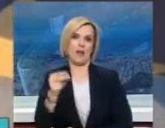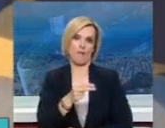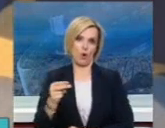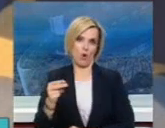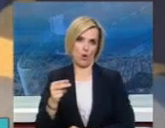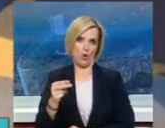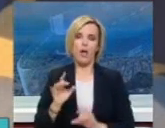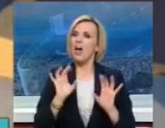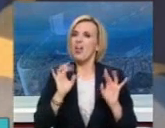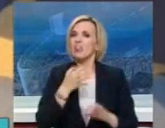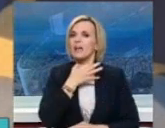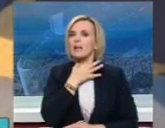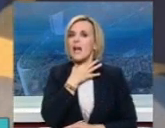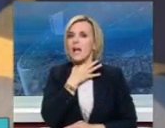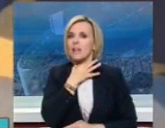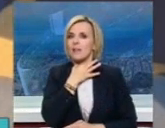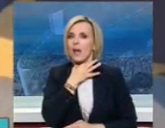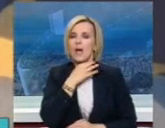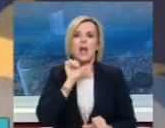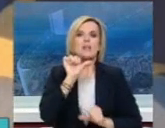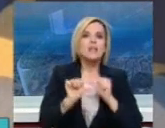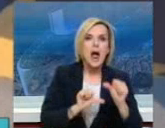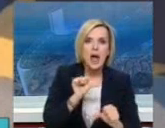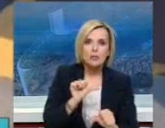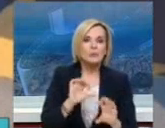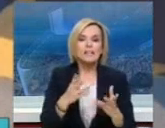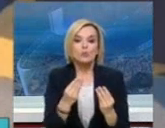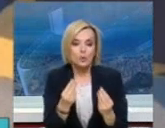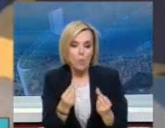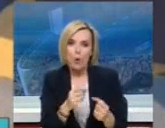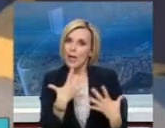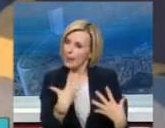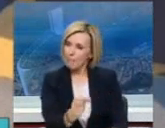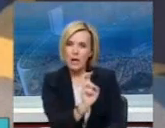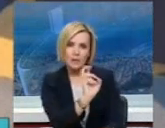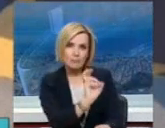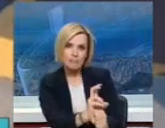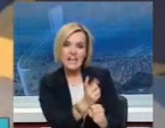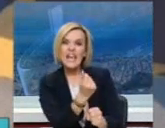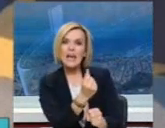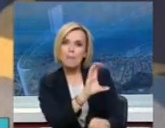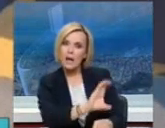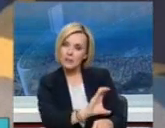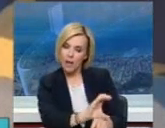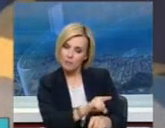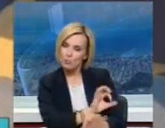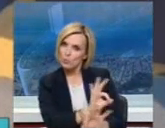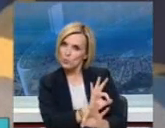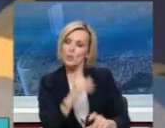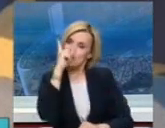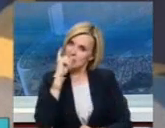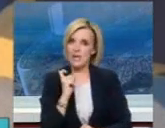ταμιακά οποιαδήποτε παρέμβαση στο μαξιλάρι ασφαλείας. Όπως ανέφερε χθες και ο κ.